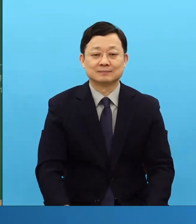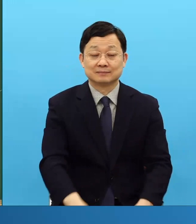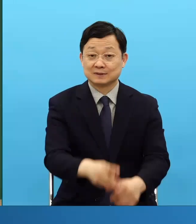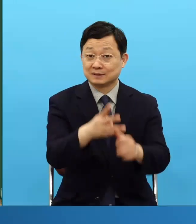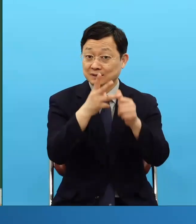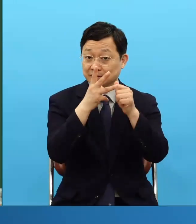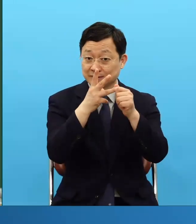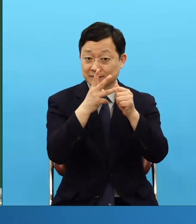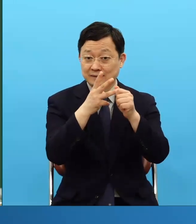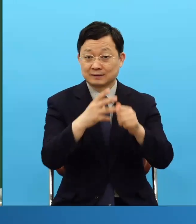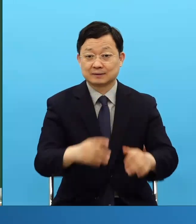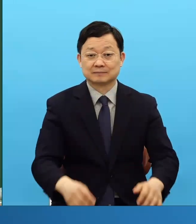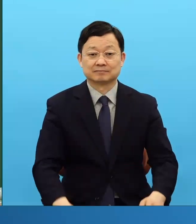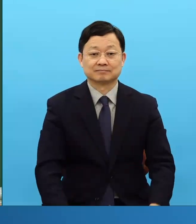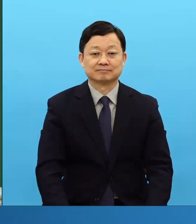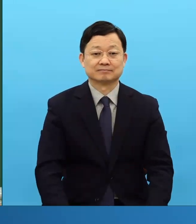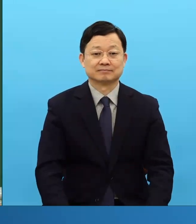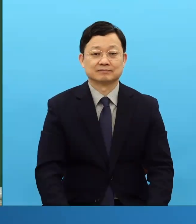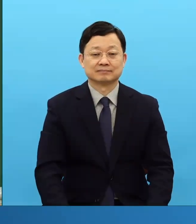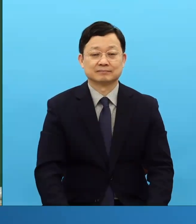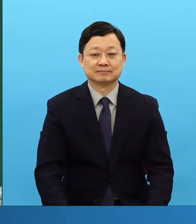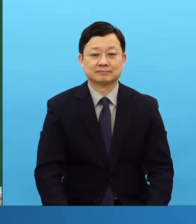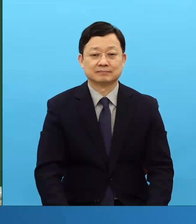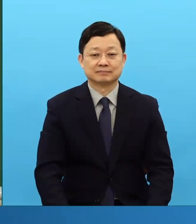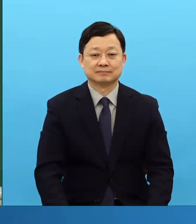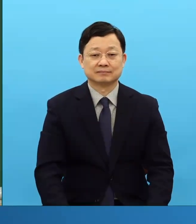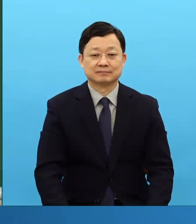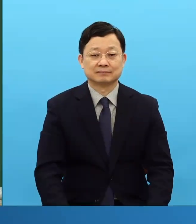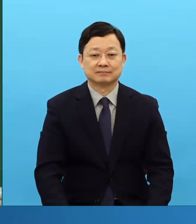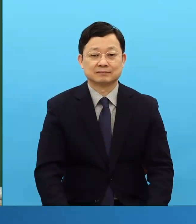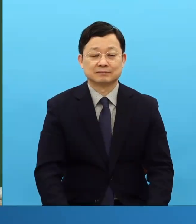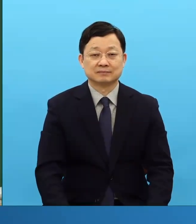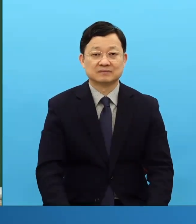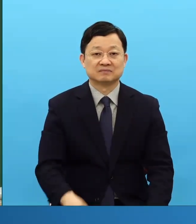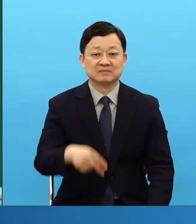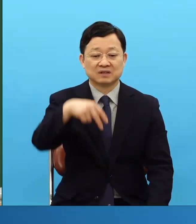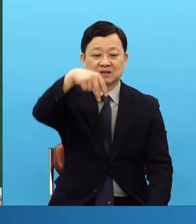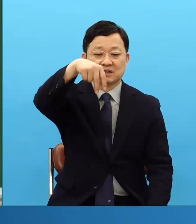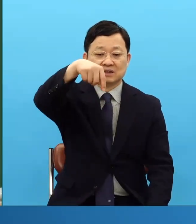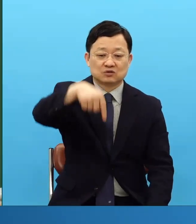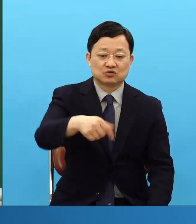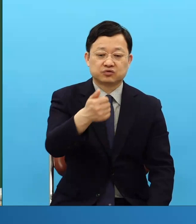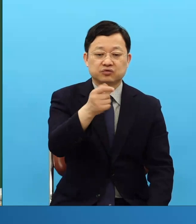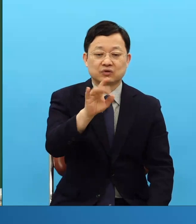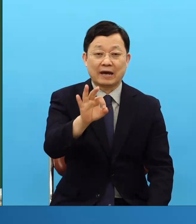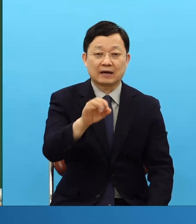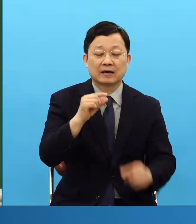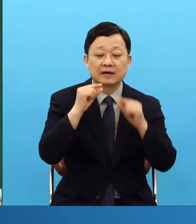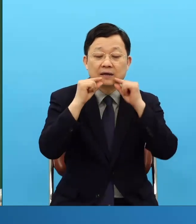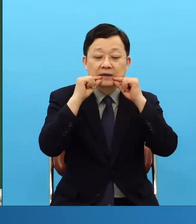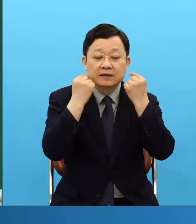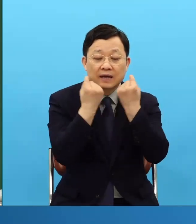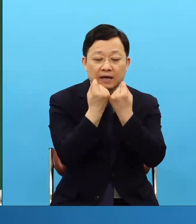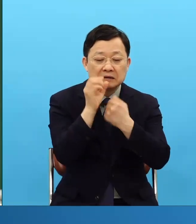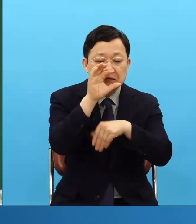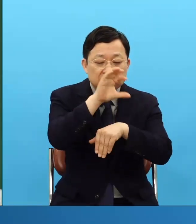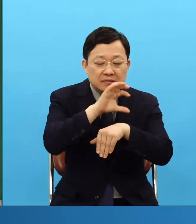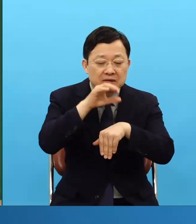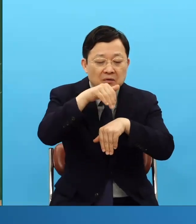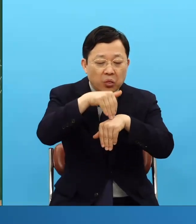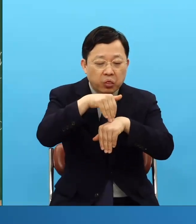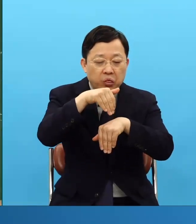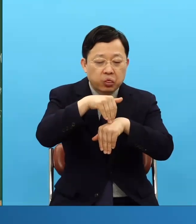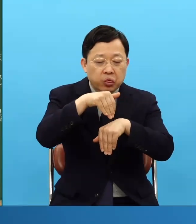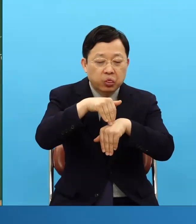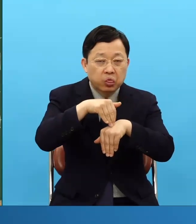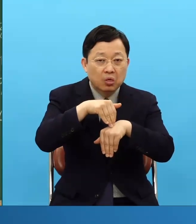종교들이 불교를 비롯해 많은 종교들이 수행하지 않습니까? And right now, Buddhism as well as many religions, they